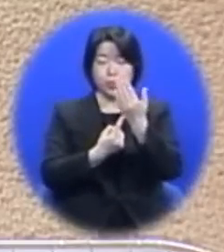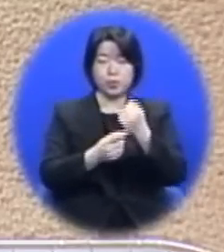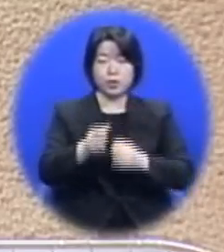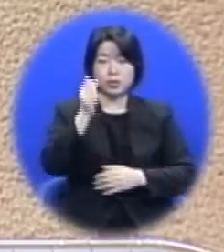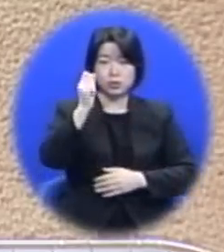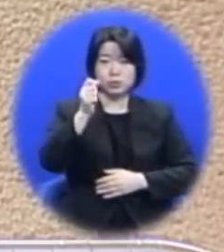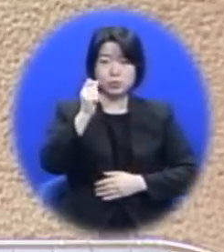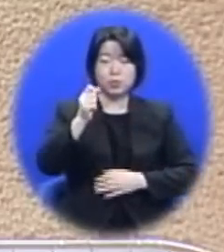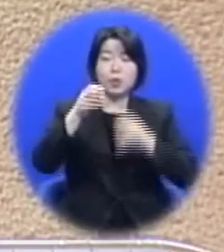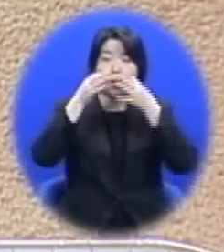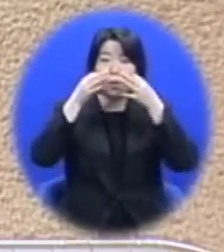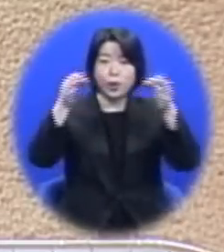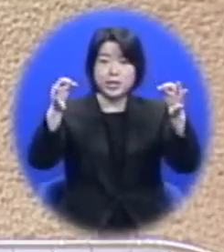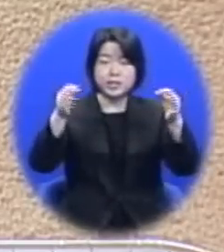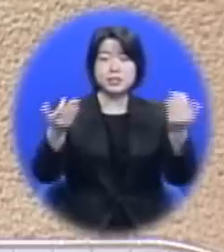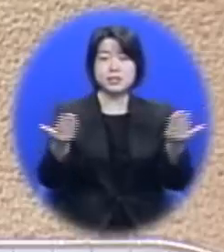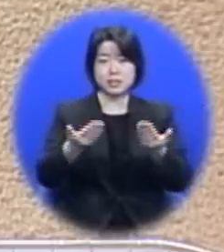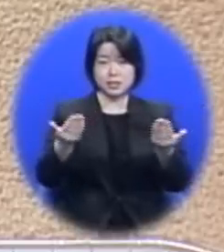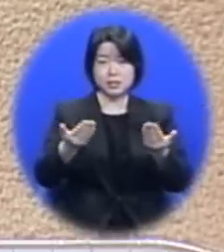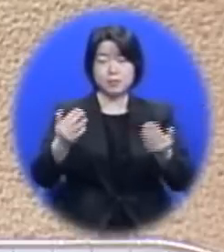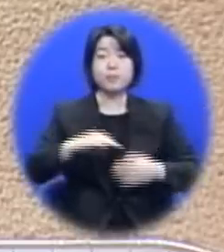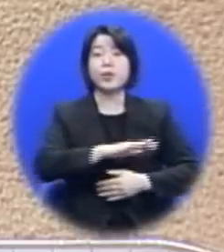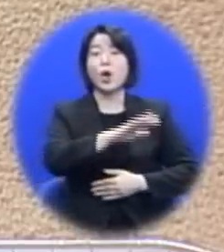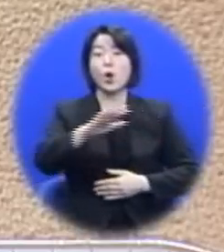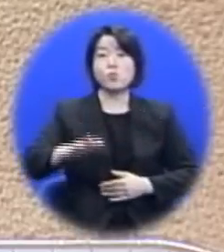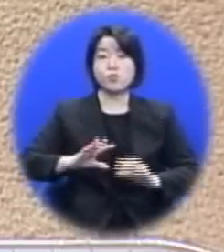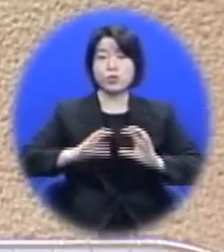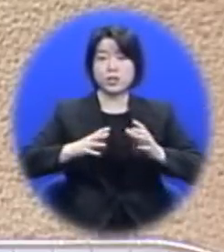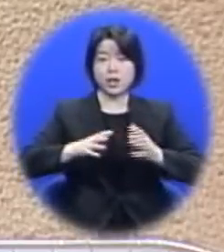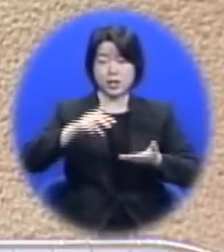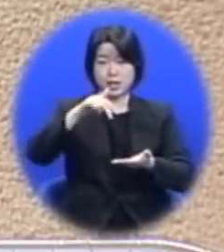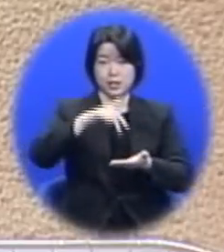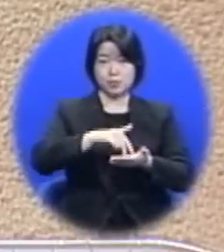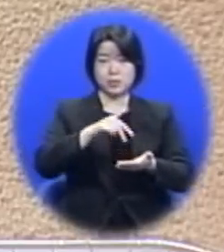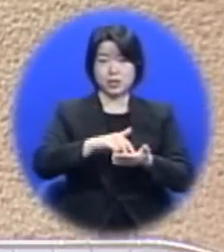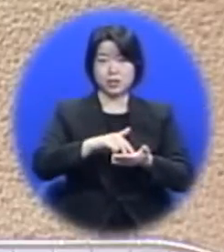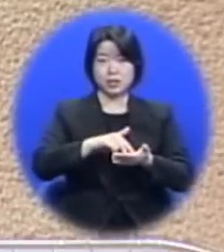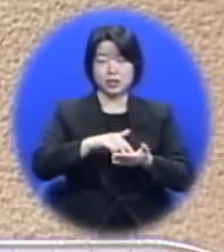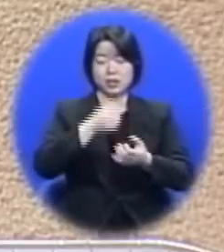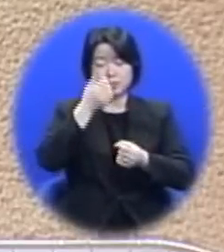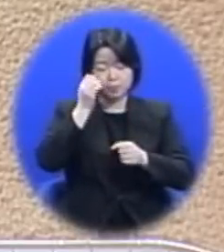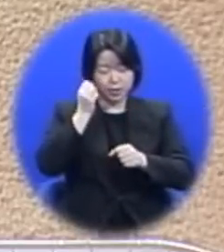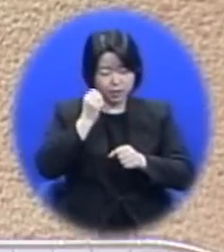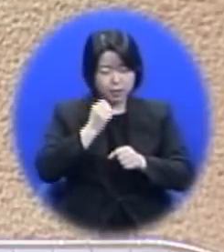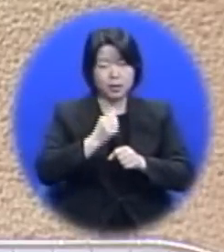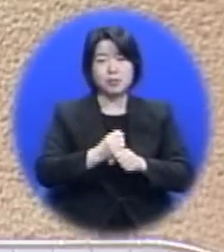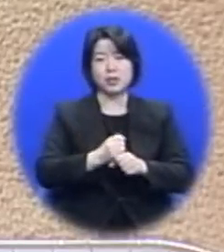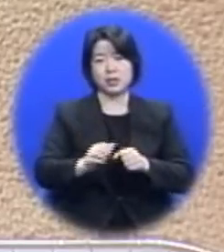외치는 일, 참 우리나라가 지금 처해져 있는 기가 막힌 어려움이지요.